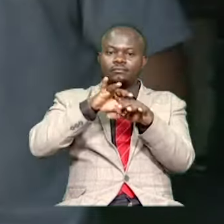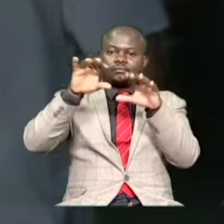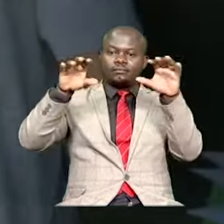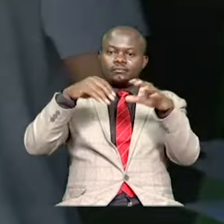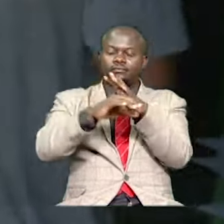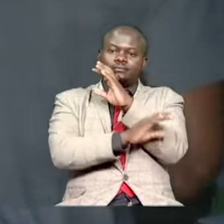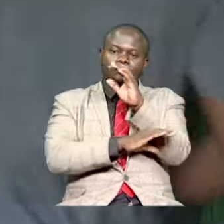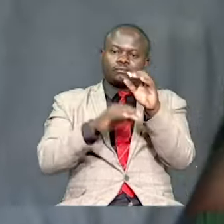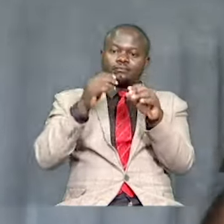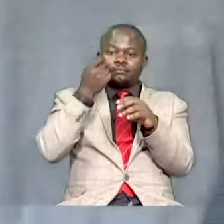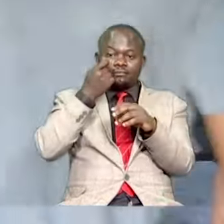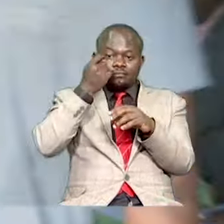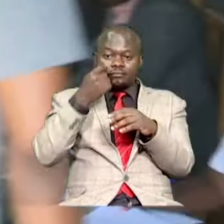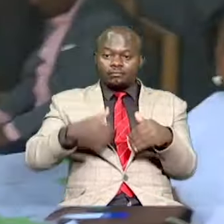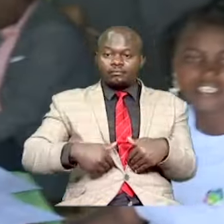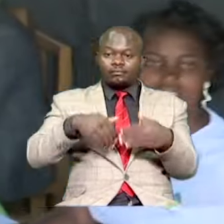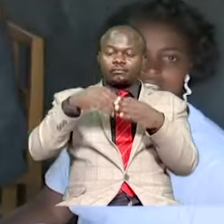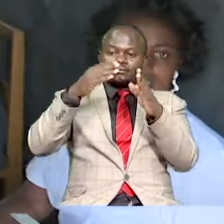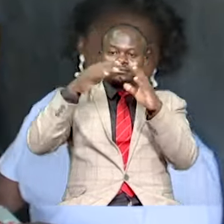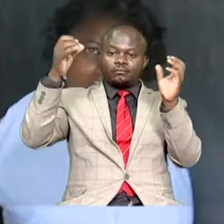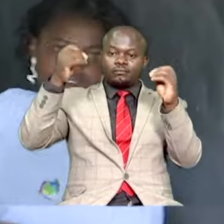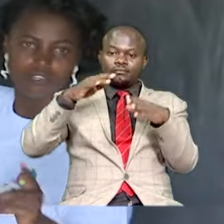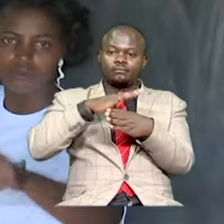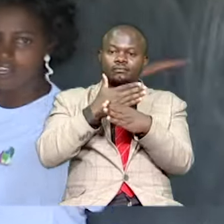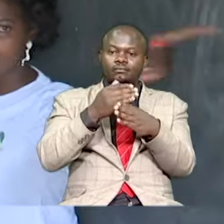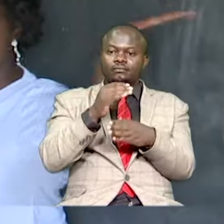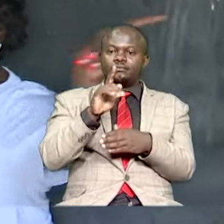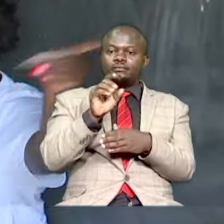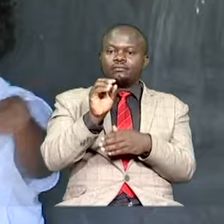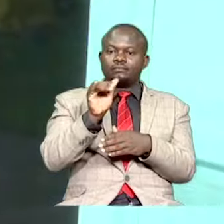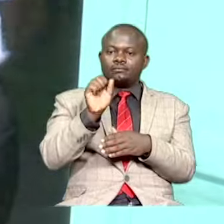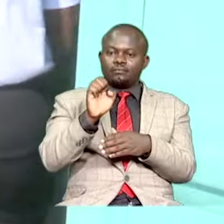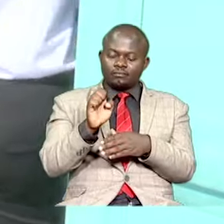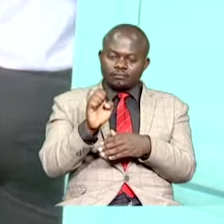gihugu. N'amatsiko urubyiruko rwo muri Kigali wari rusangiye na Nisubiza Louise wo mu karere ka